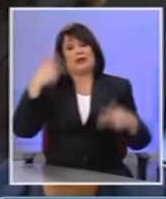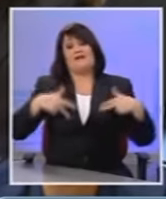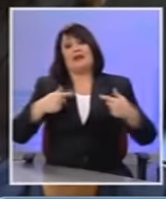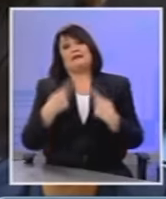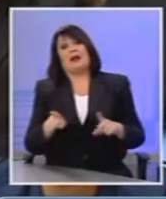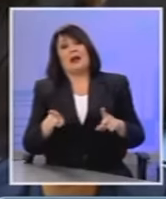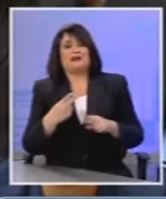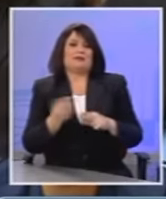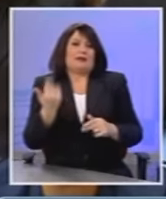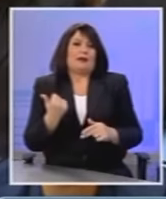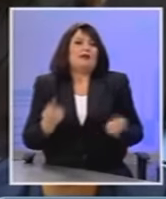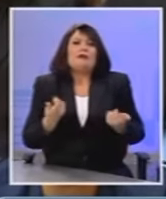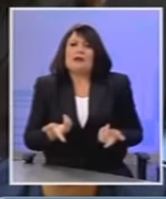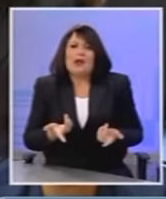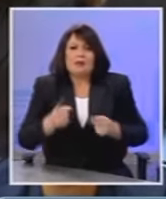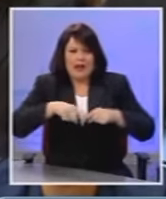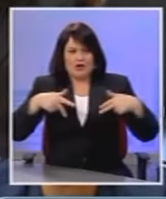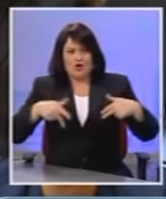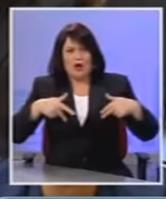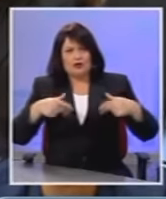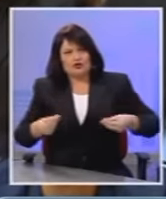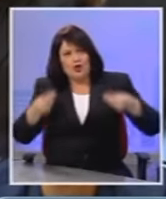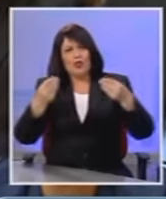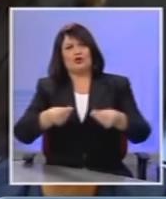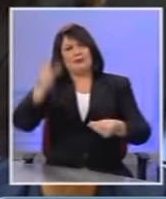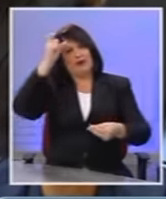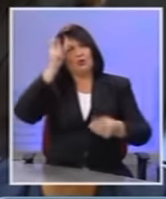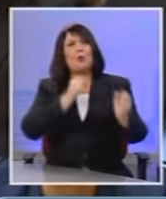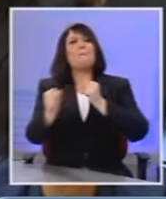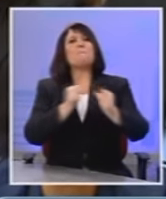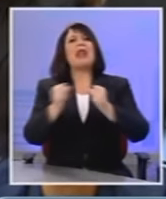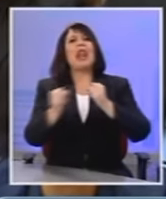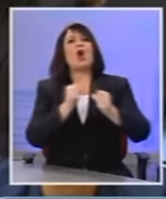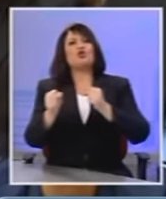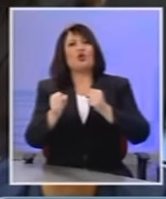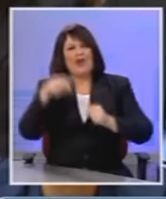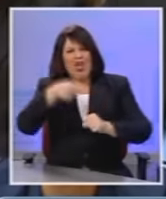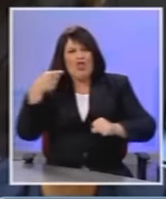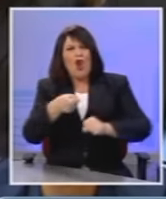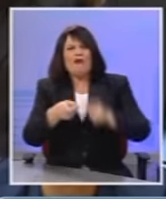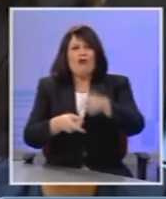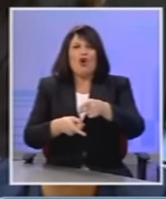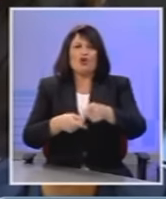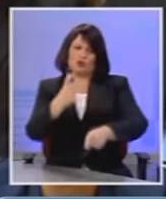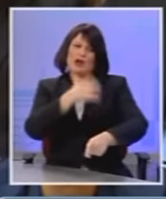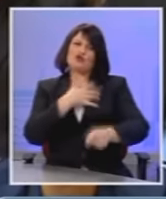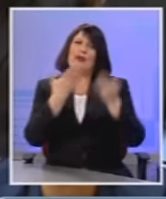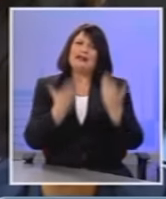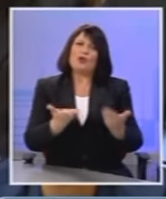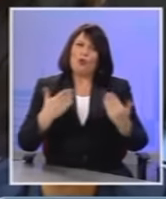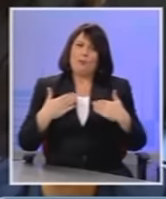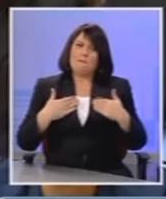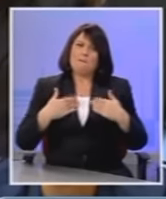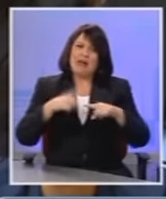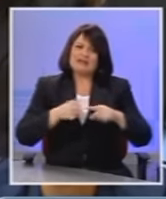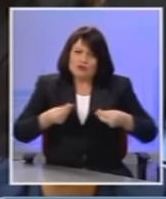αλλά δεν έχει σημασία. Τι κάναμε, παραδώσαμε τον Τούρκο πιλότο, τον δολοφόνο του Έλληνα αξιωματικού της πολεμικής μας αεροπορίας